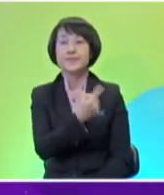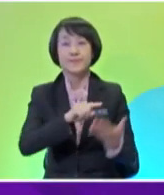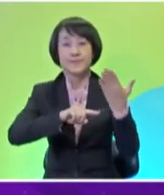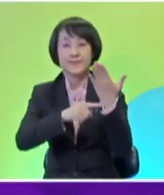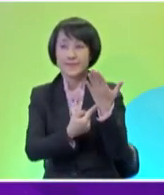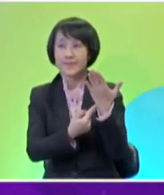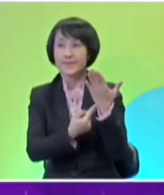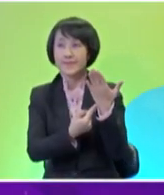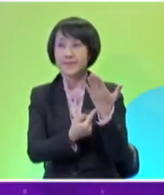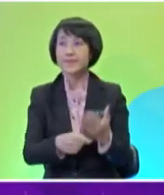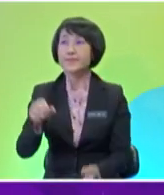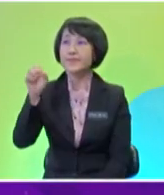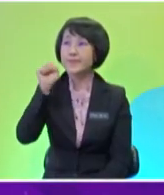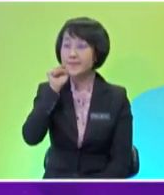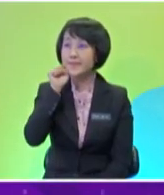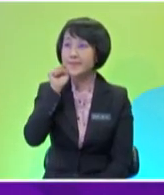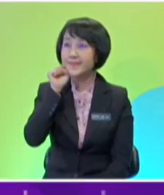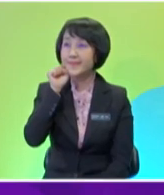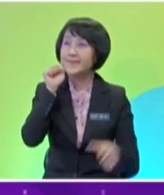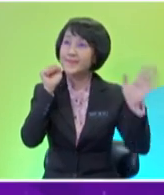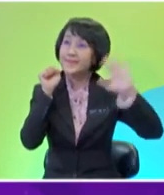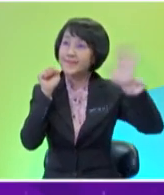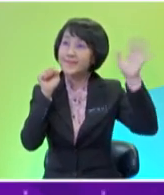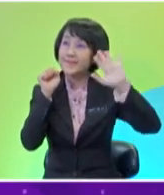simkaying dari SJ presidensil